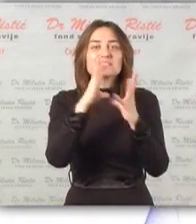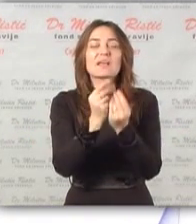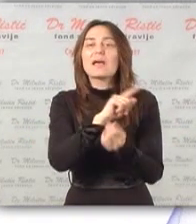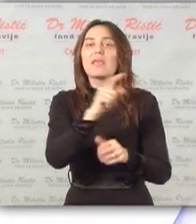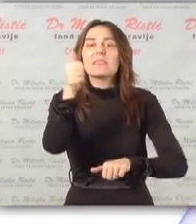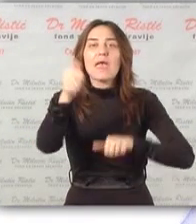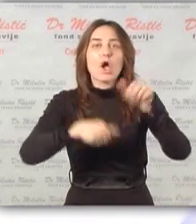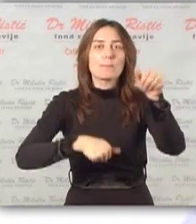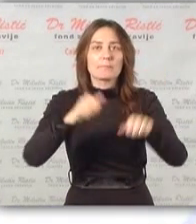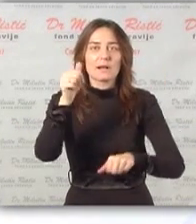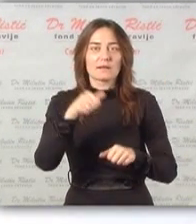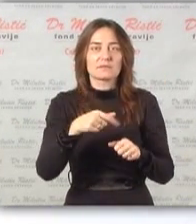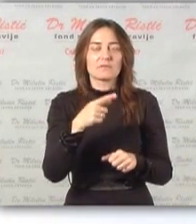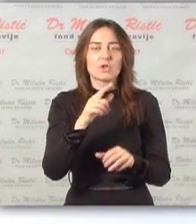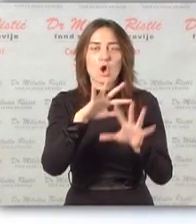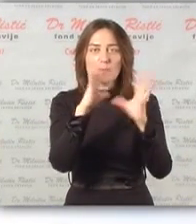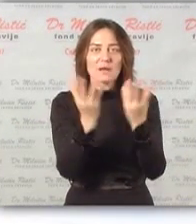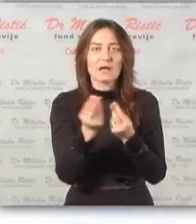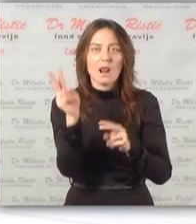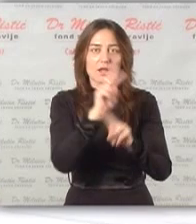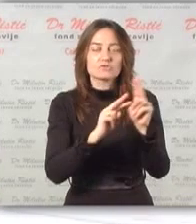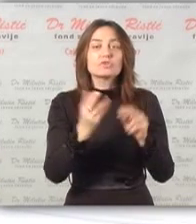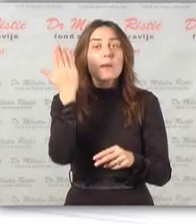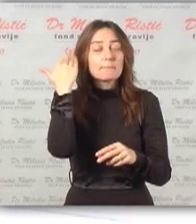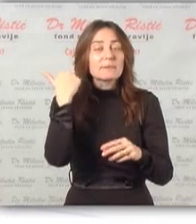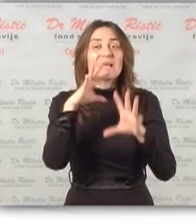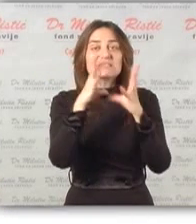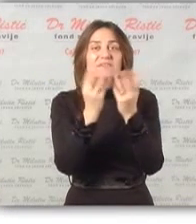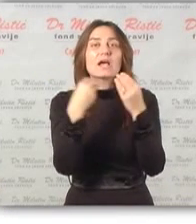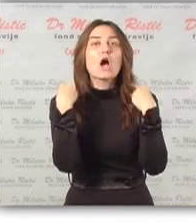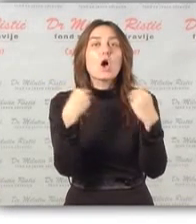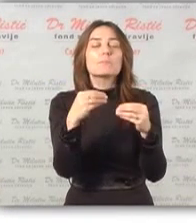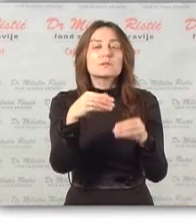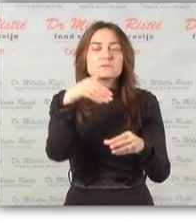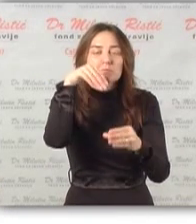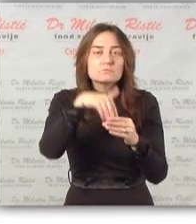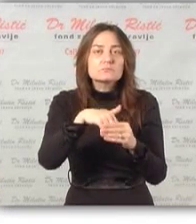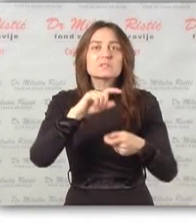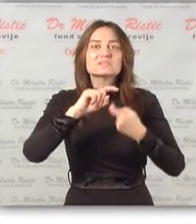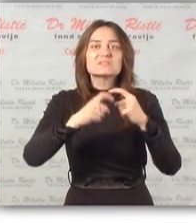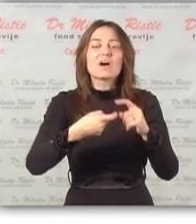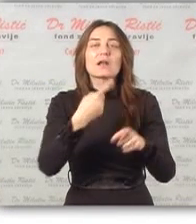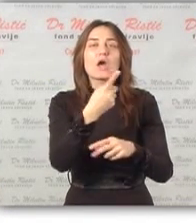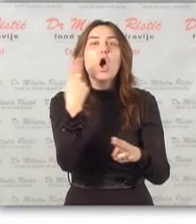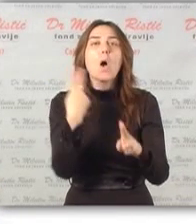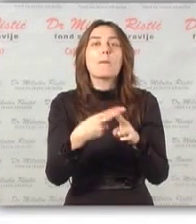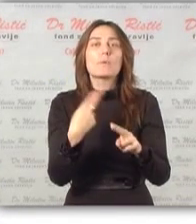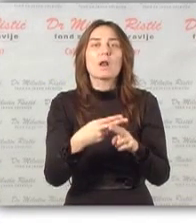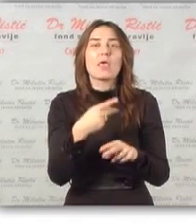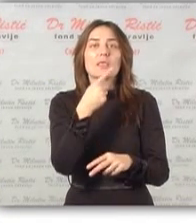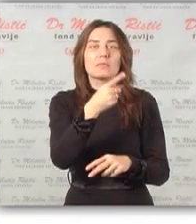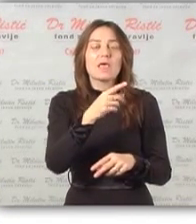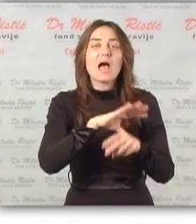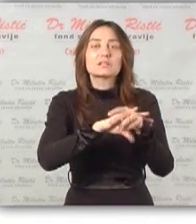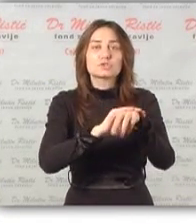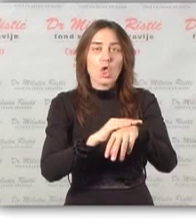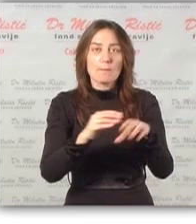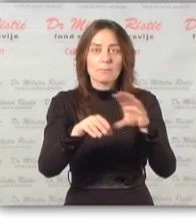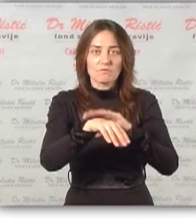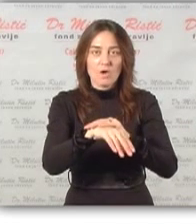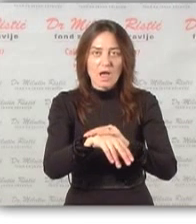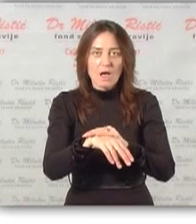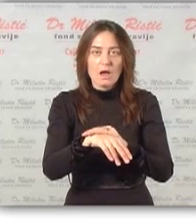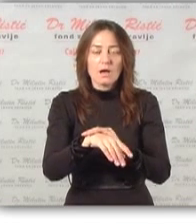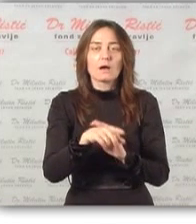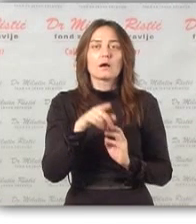pre svega neoperativnih oblika lečenja. Prije svega da objasnimo suštinsku stvar kod degenerativnih oboljenja svih